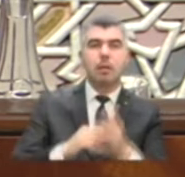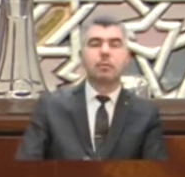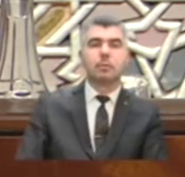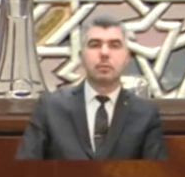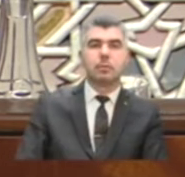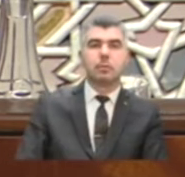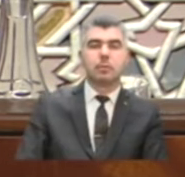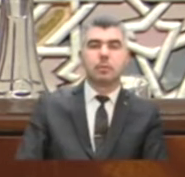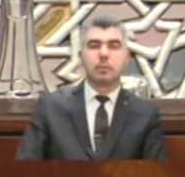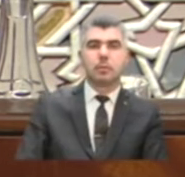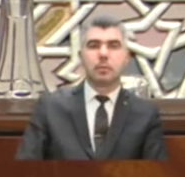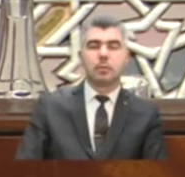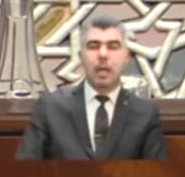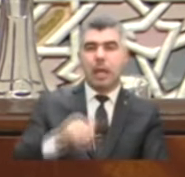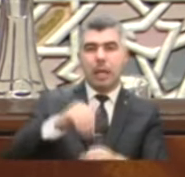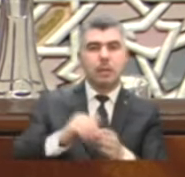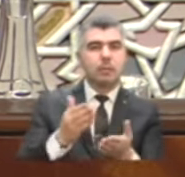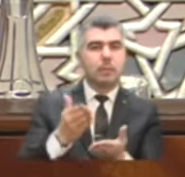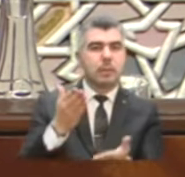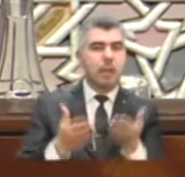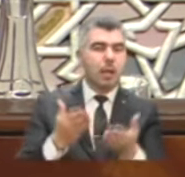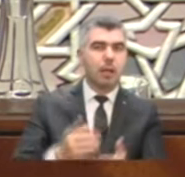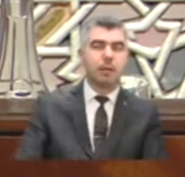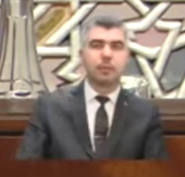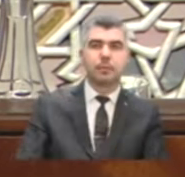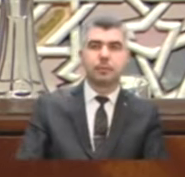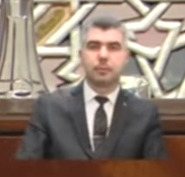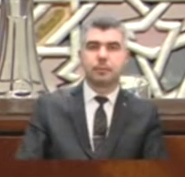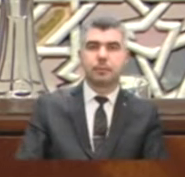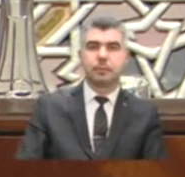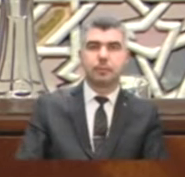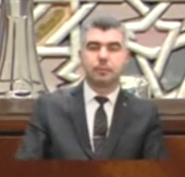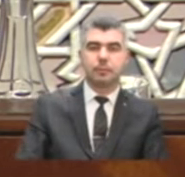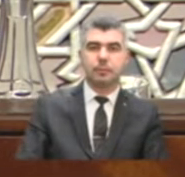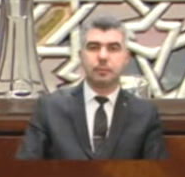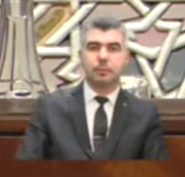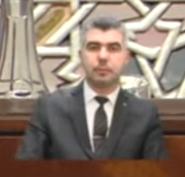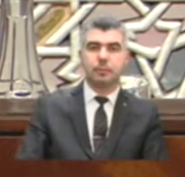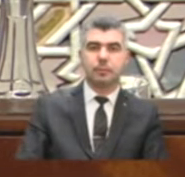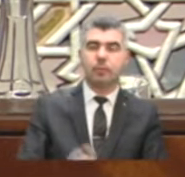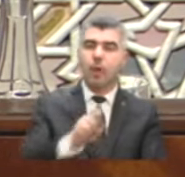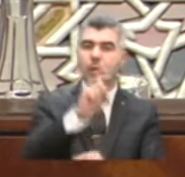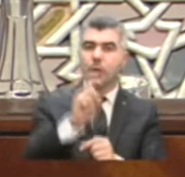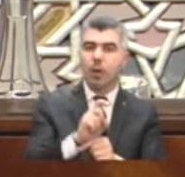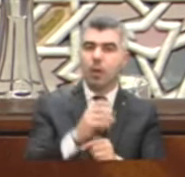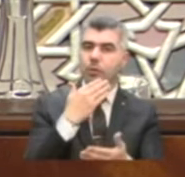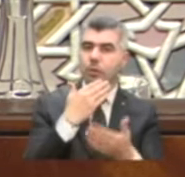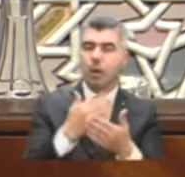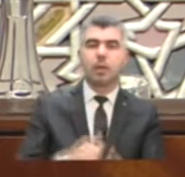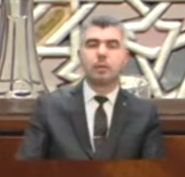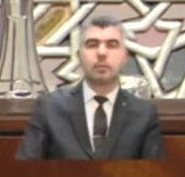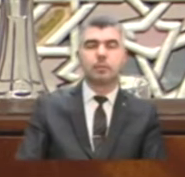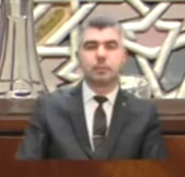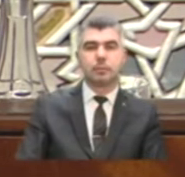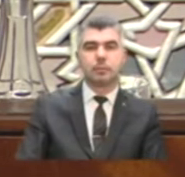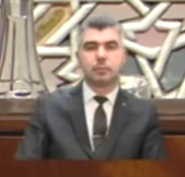من الفريق الاستقلالي للوحده والتعادليه، فليتفضل احد واضعي السؤال.